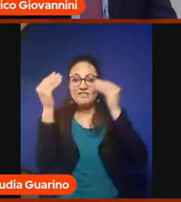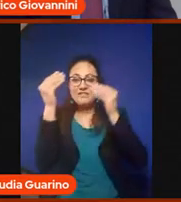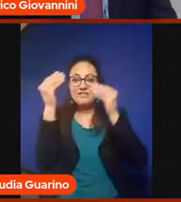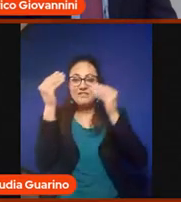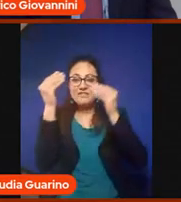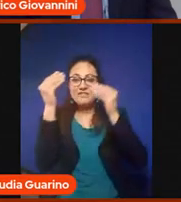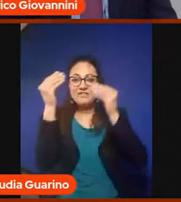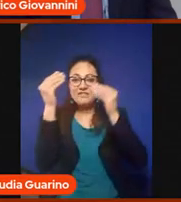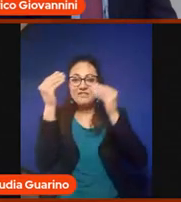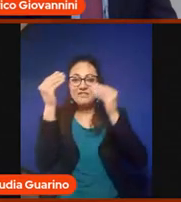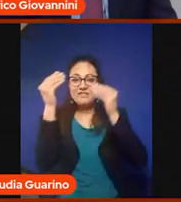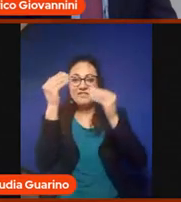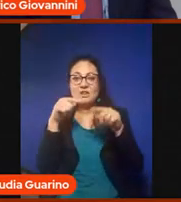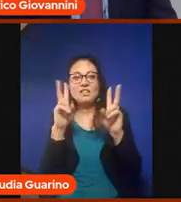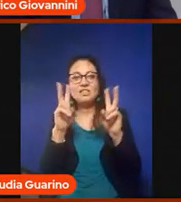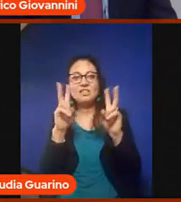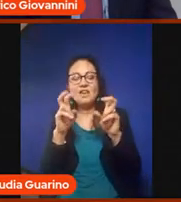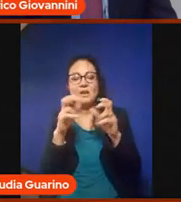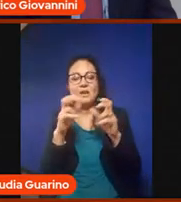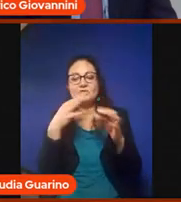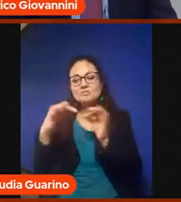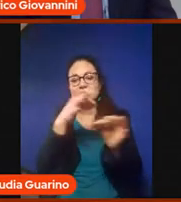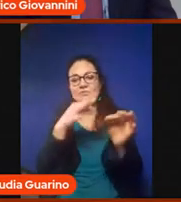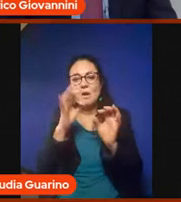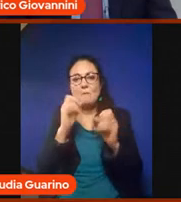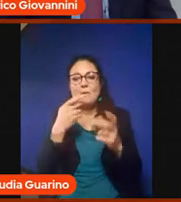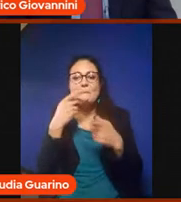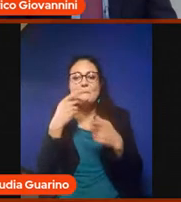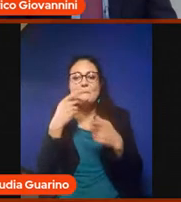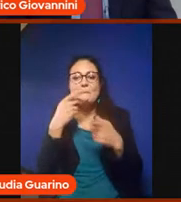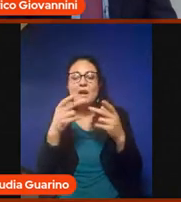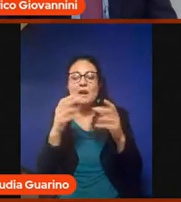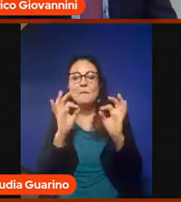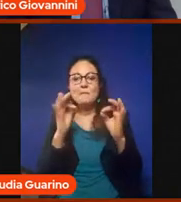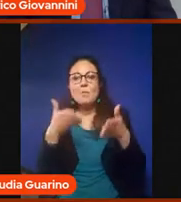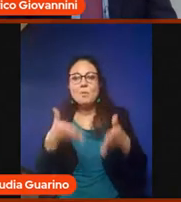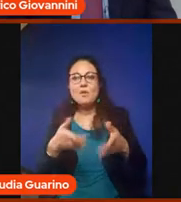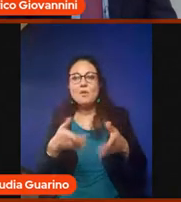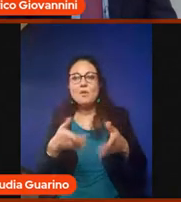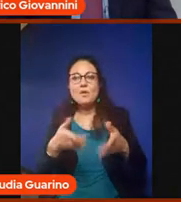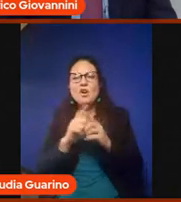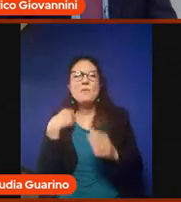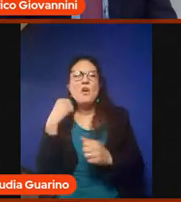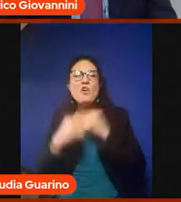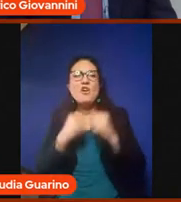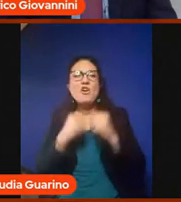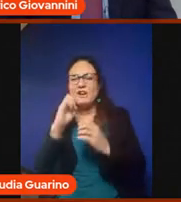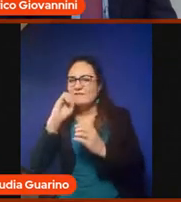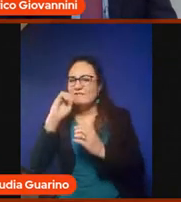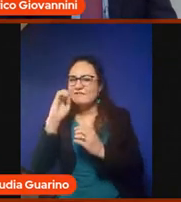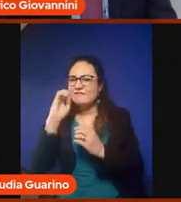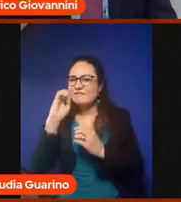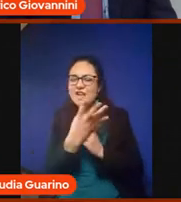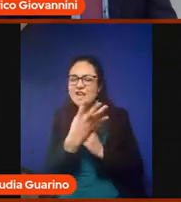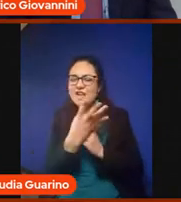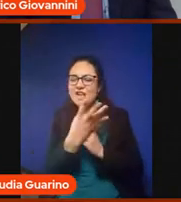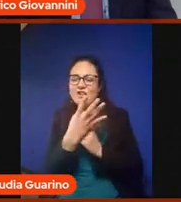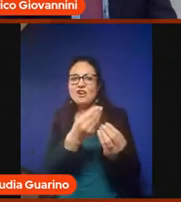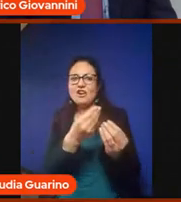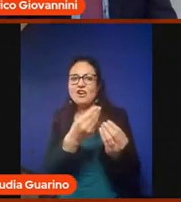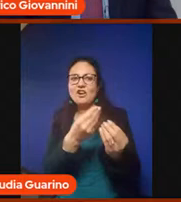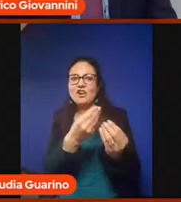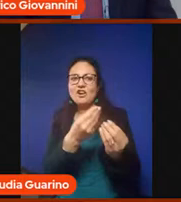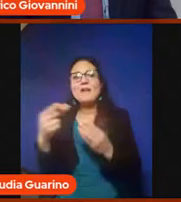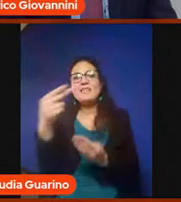stato proprio quello di dire: stiamo correndo a una velocità che sicuramente non ci permette di disegnare il futuro, sembra quasi che lo subiamo,